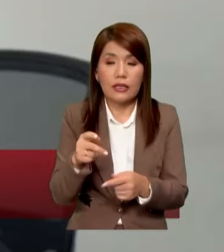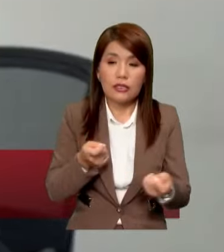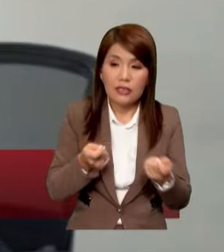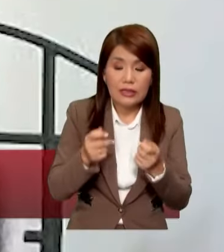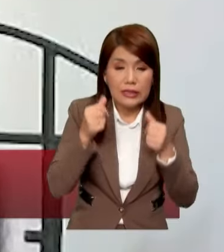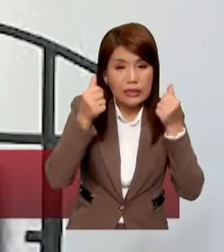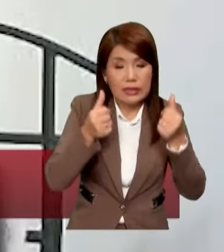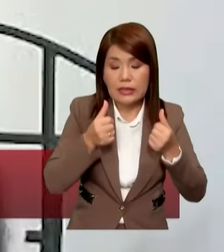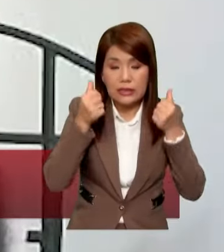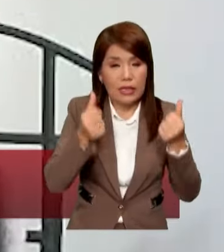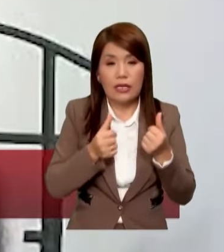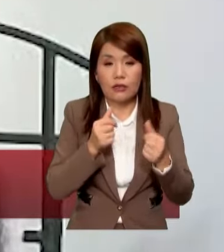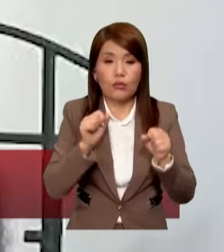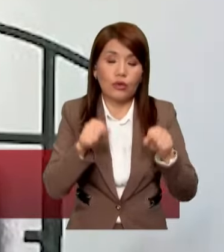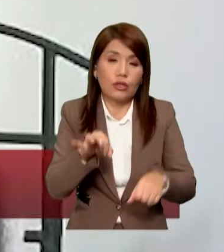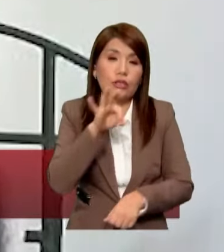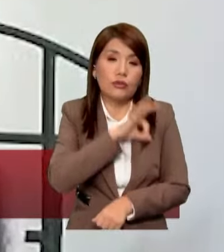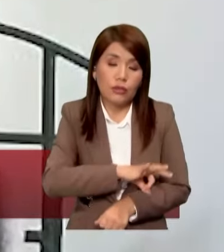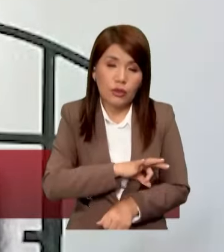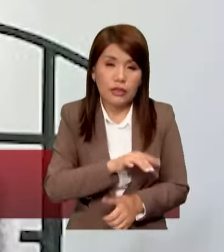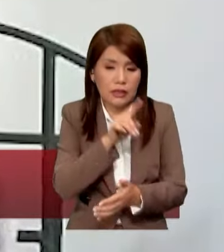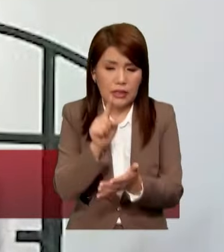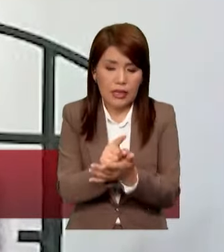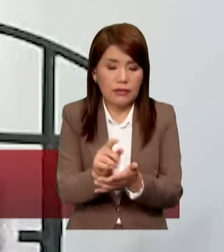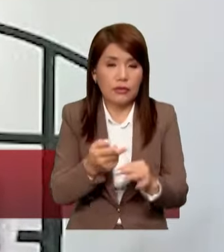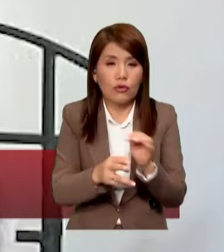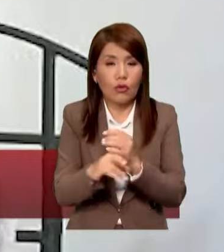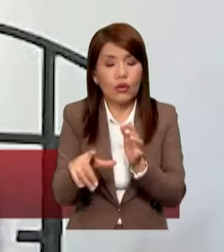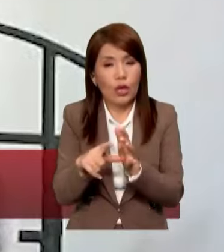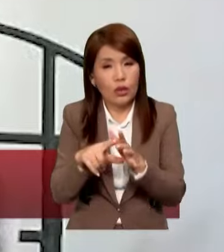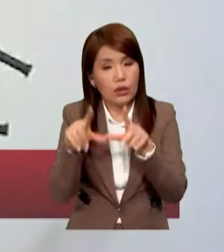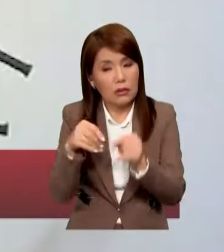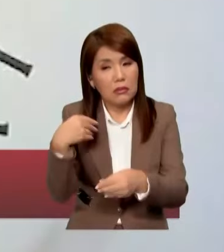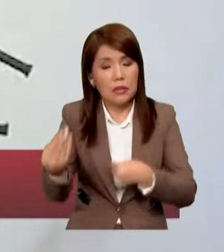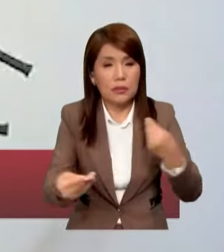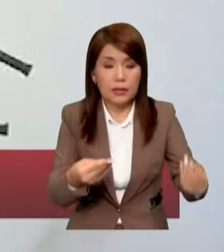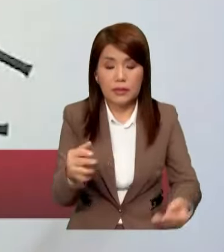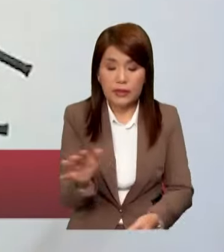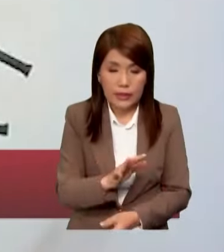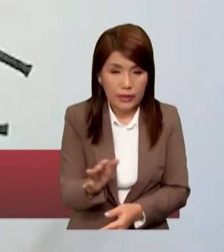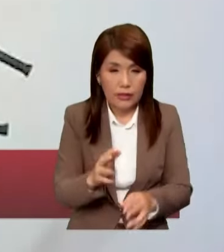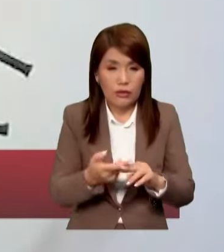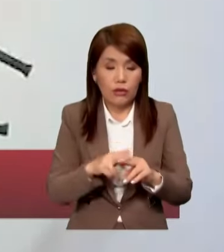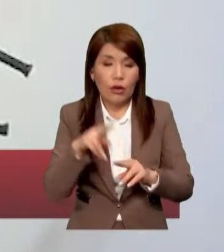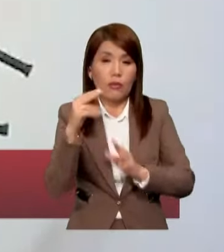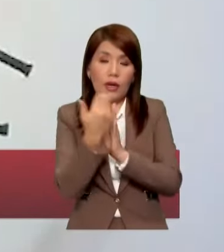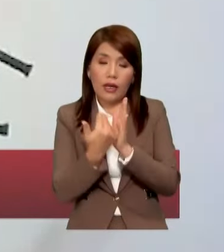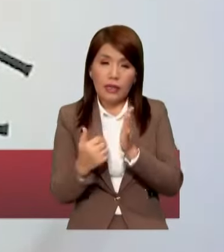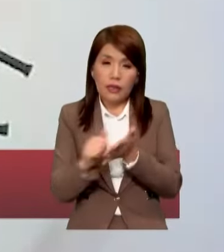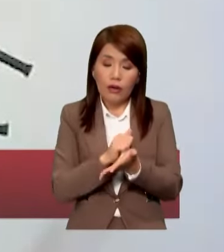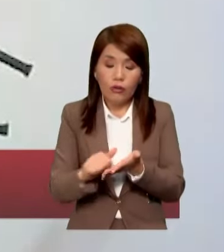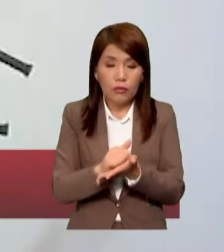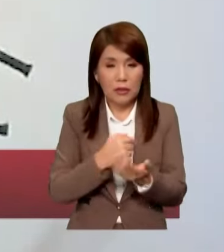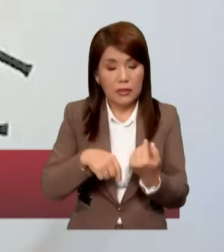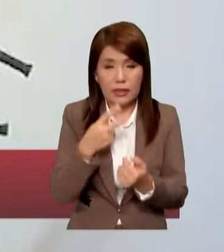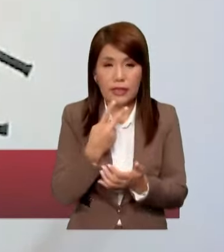не знают, что это можно использовать, и не обязательно все только налоговые льготы раздавать. К сожалению, этого ни в программных документах мы